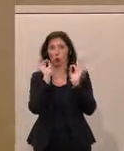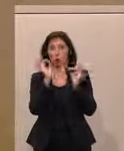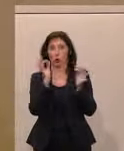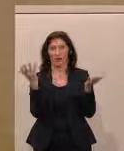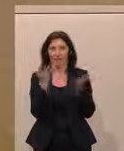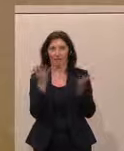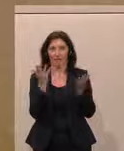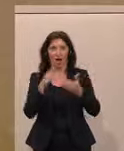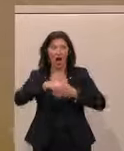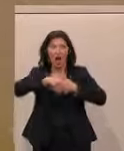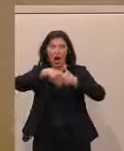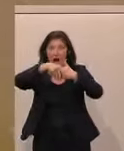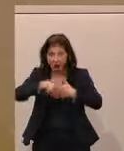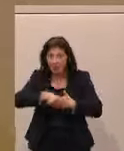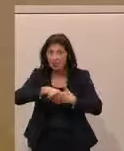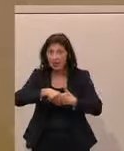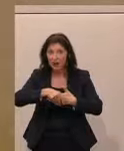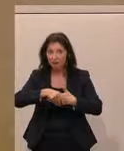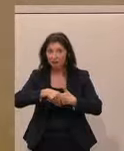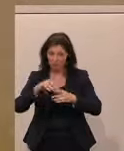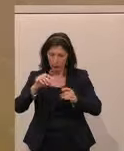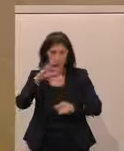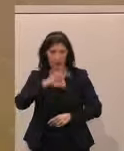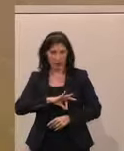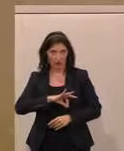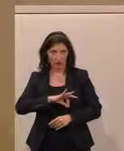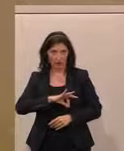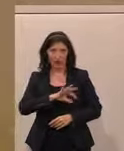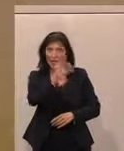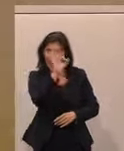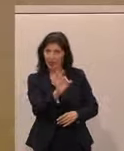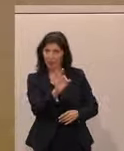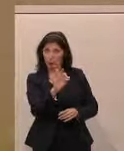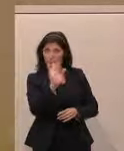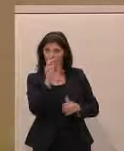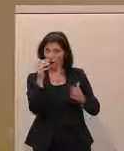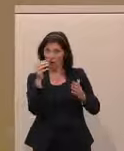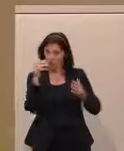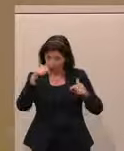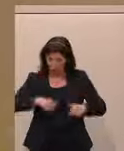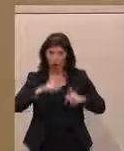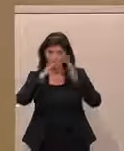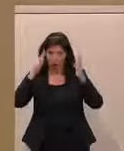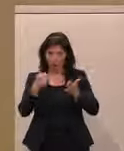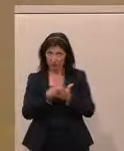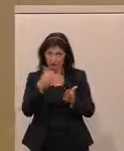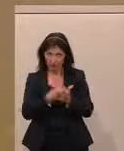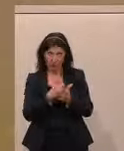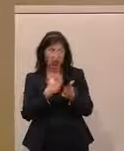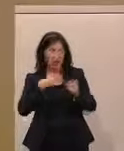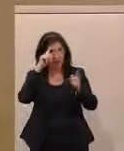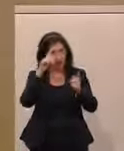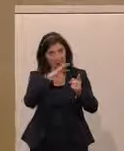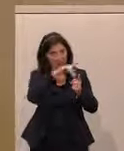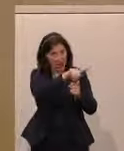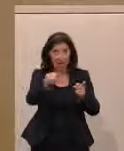Handschlag verpflichtet. Und die Vertreter der FPÖ hier im Haus, meine ich, werden mir beipflichten, dass